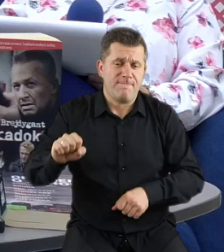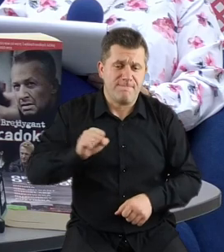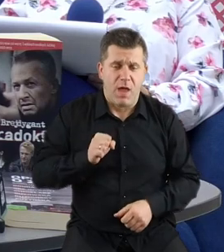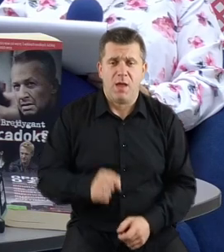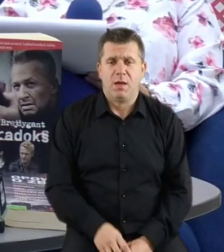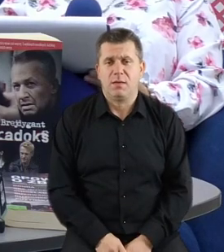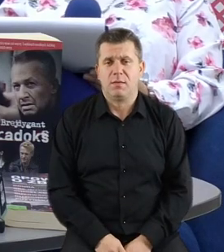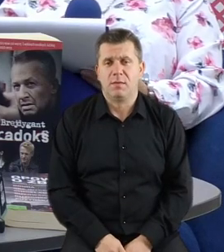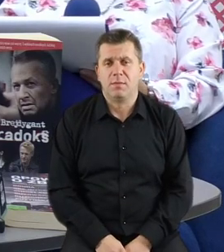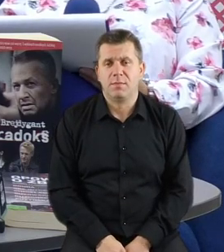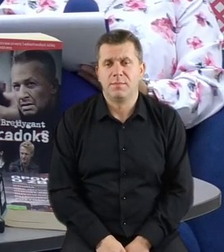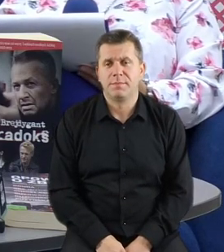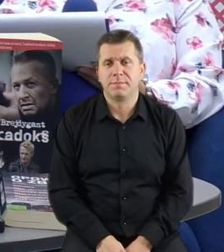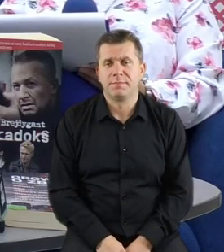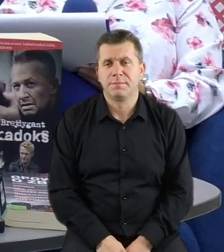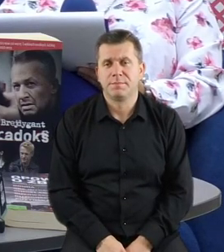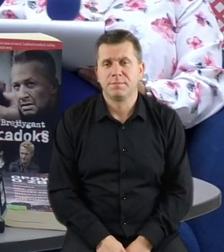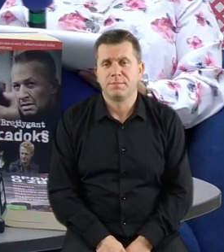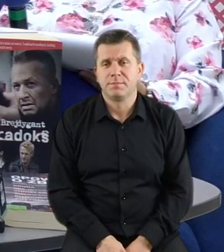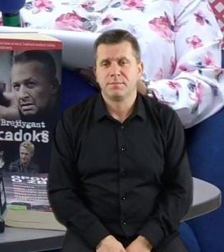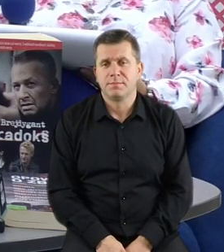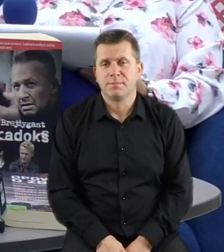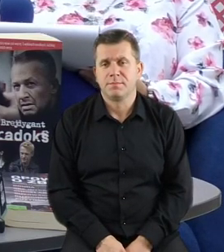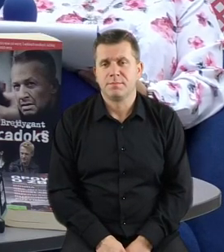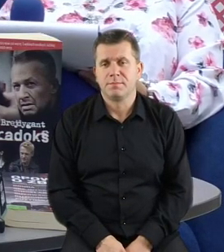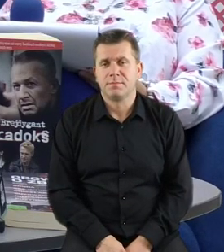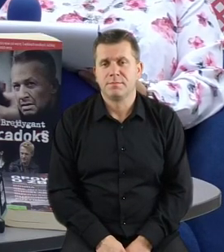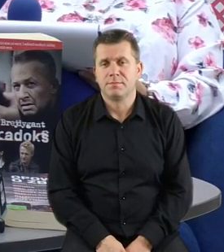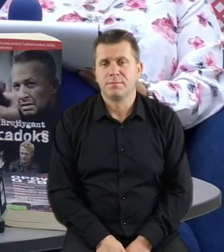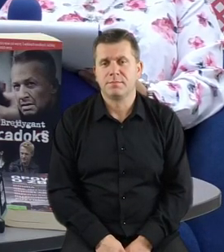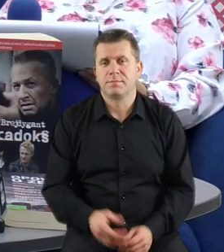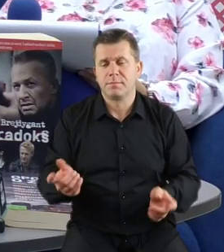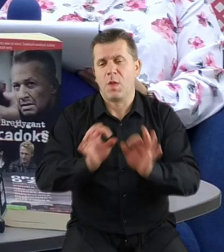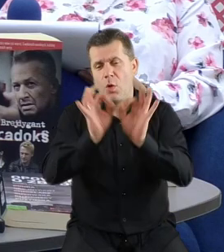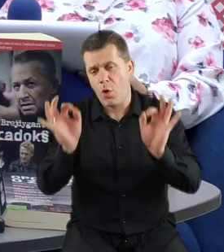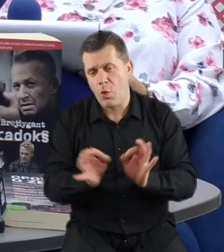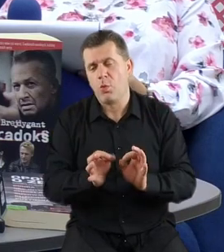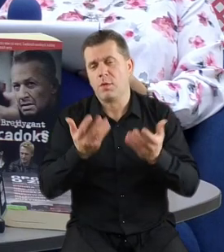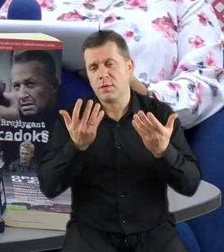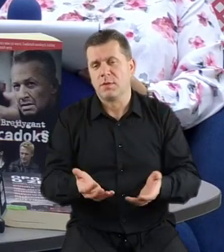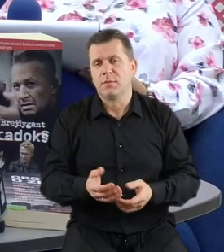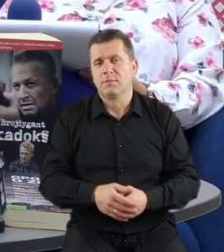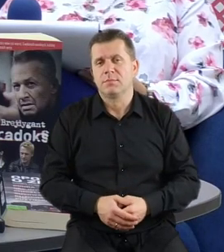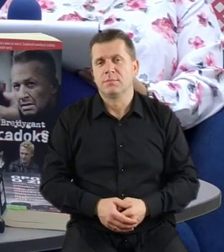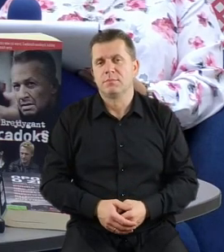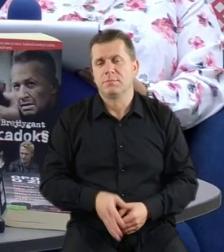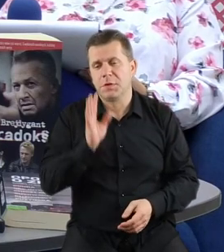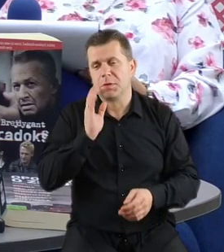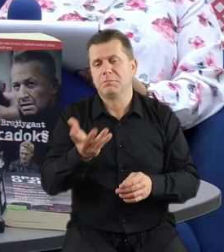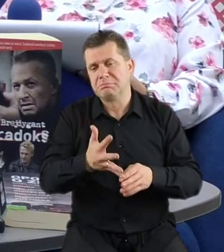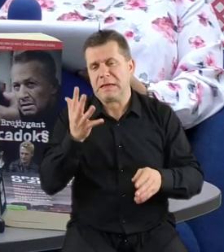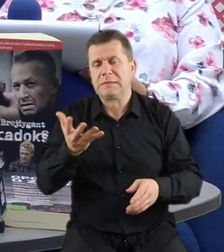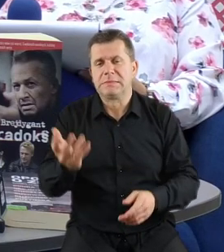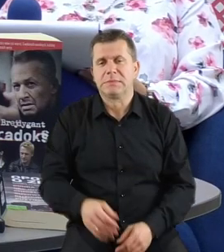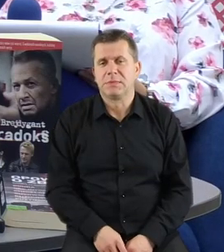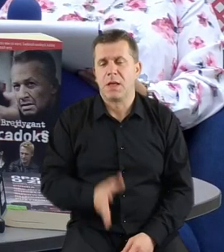no, czyli i tak dalej, i tak dalej. No. W założeniu, w takim rysie zasadnicza, taka kiczka